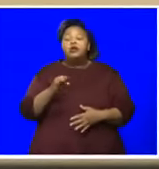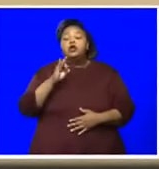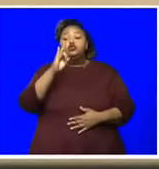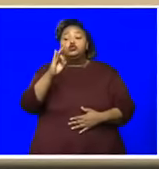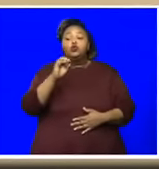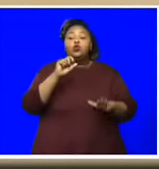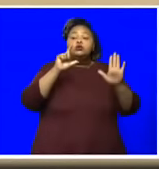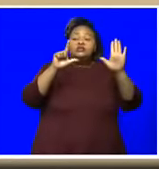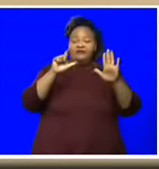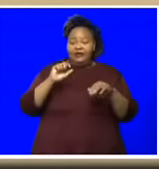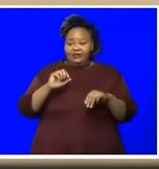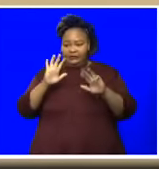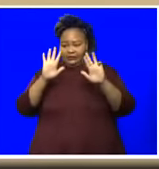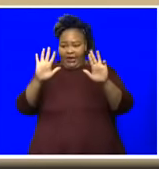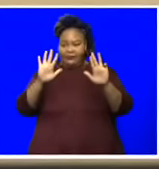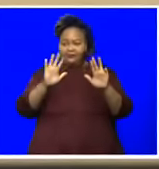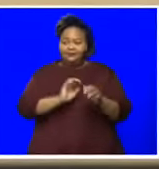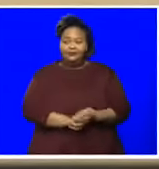ngokwehlukana kwato.